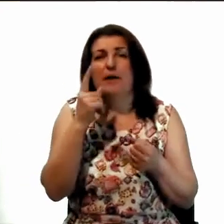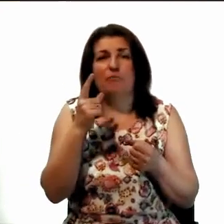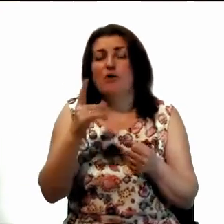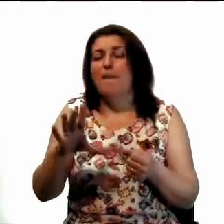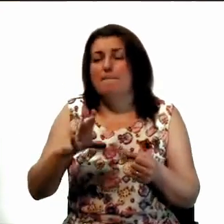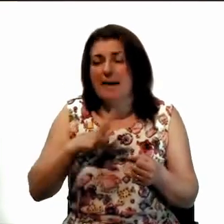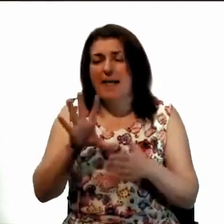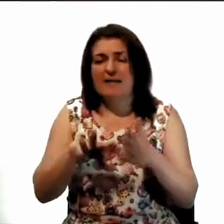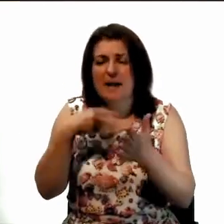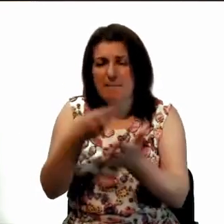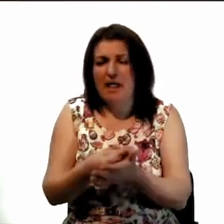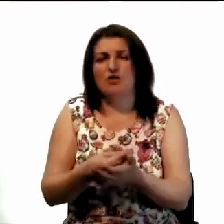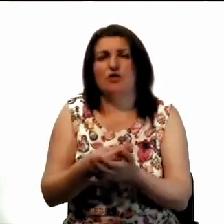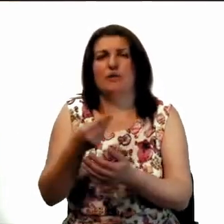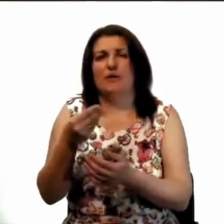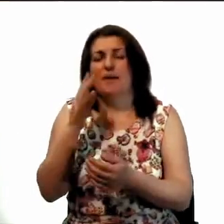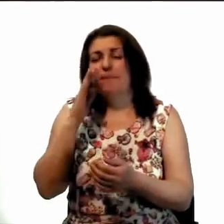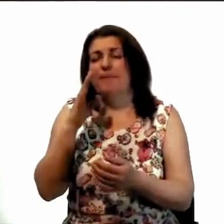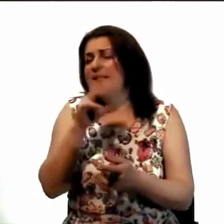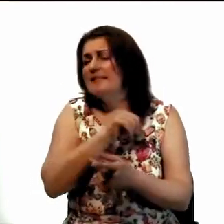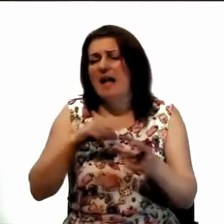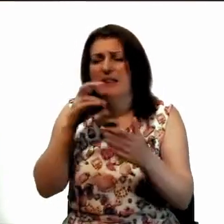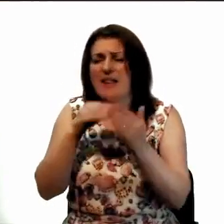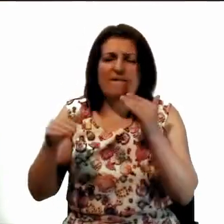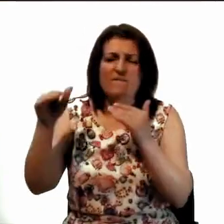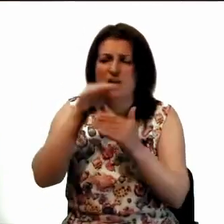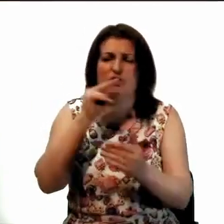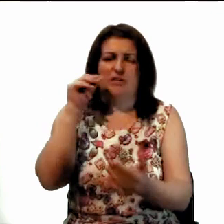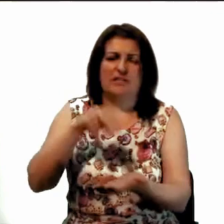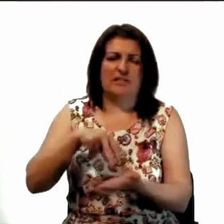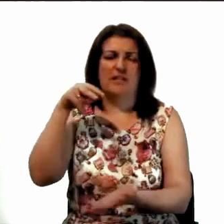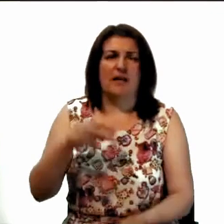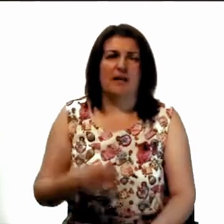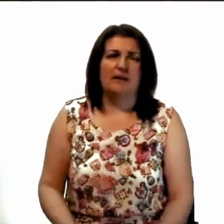была заплачена наивысшая цена.